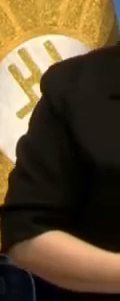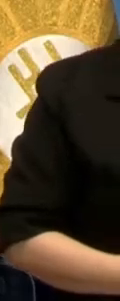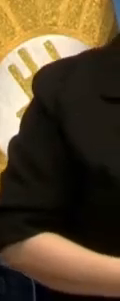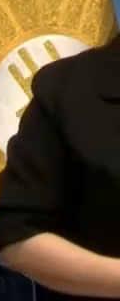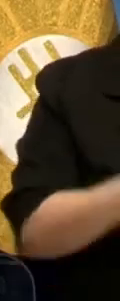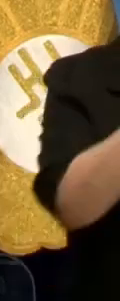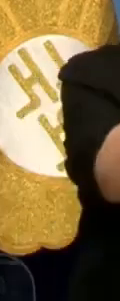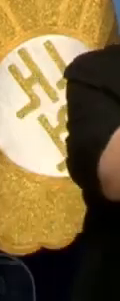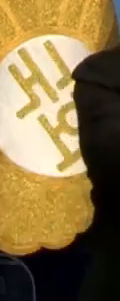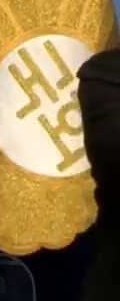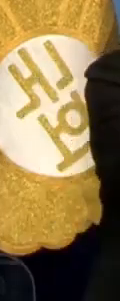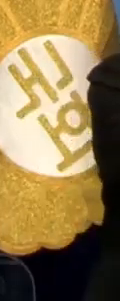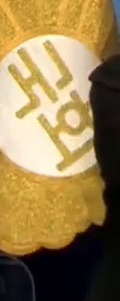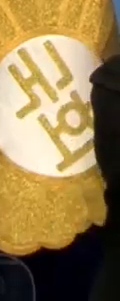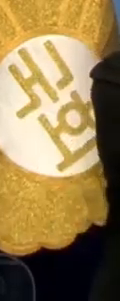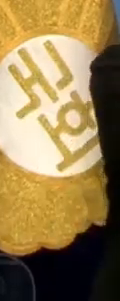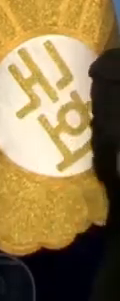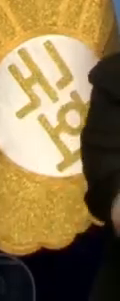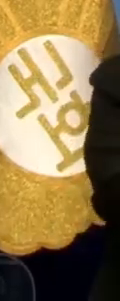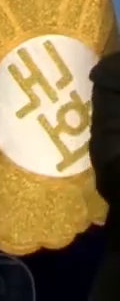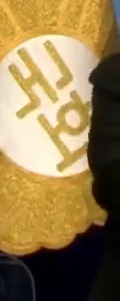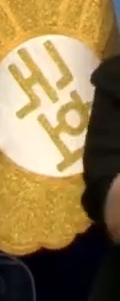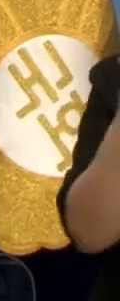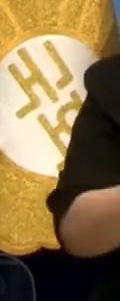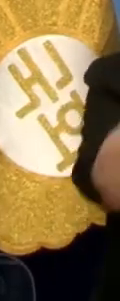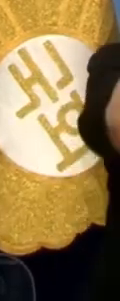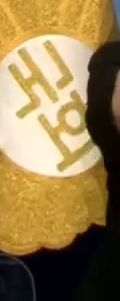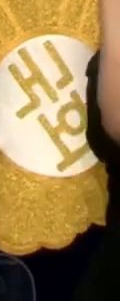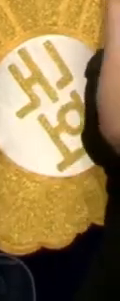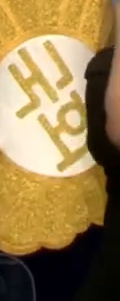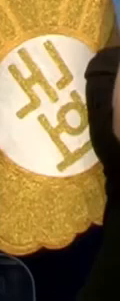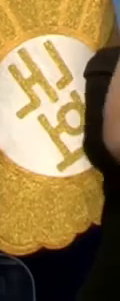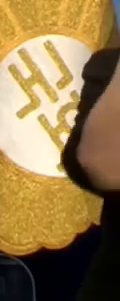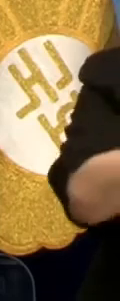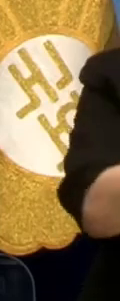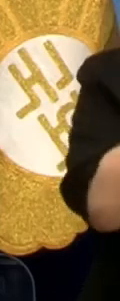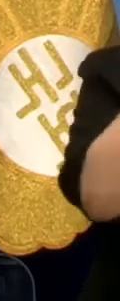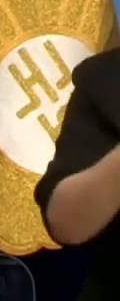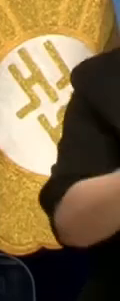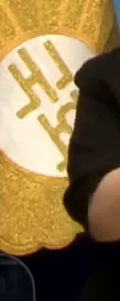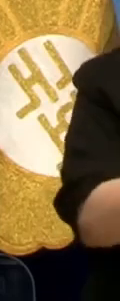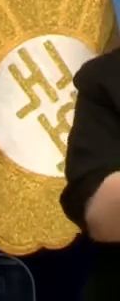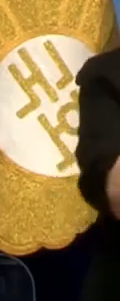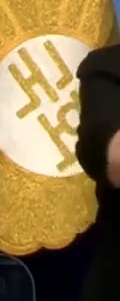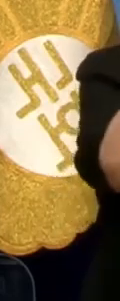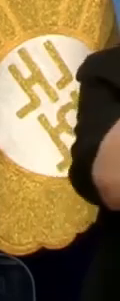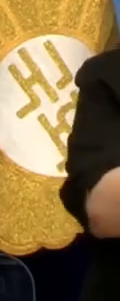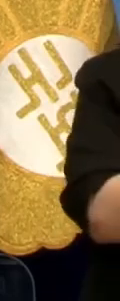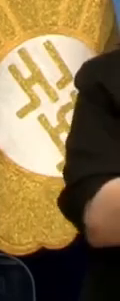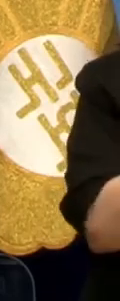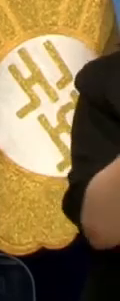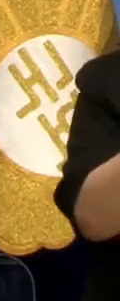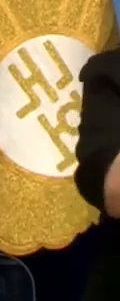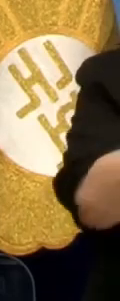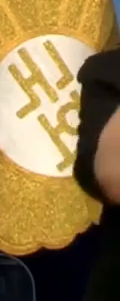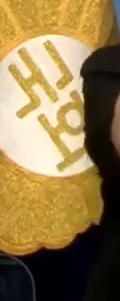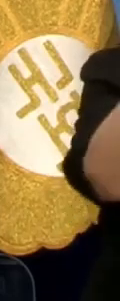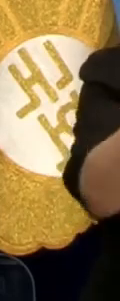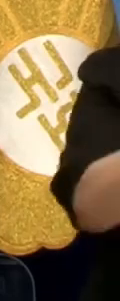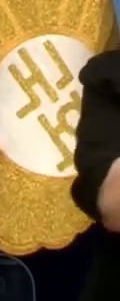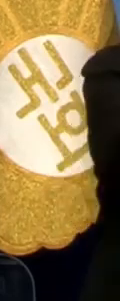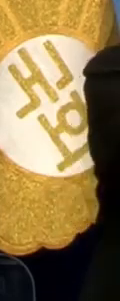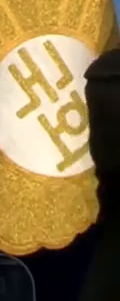성남시의 청년배당, 또 경기도의 청년기본소득, 그리고 경기도의 두 차례에 걸친